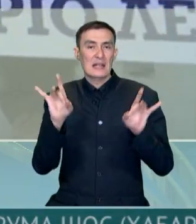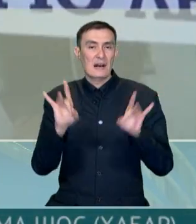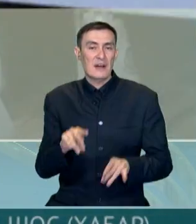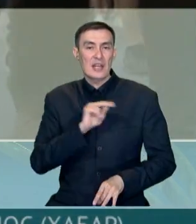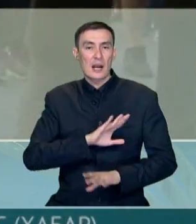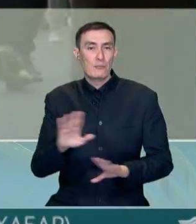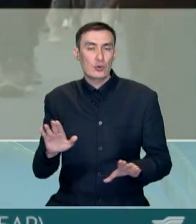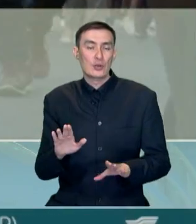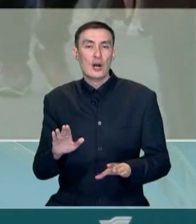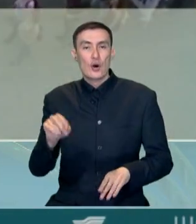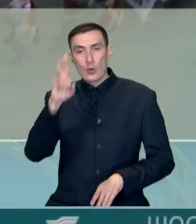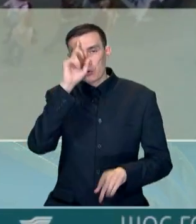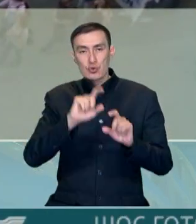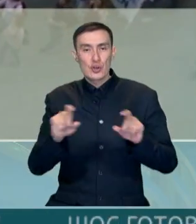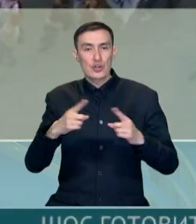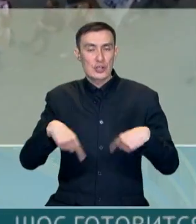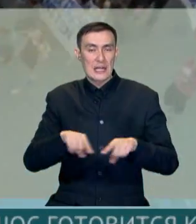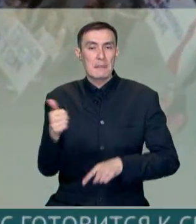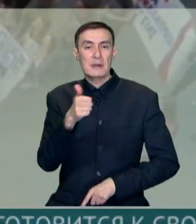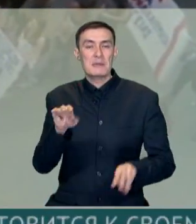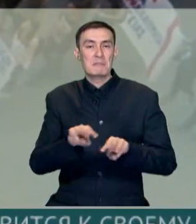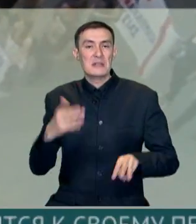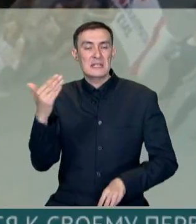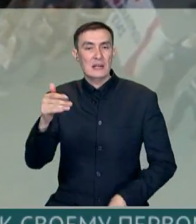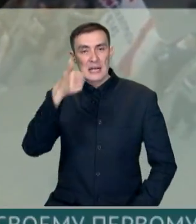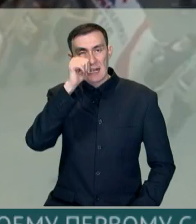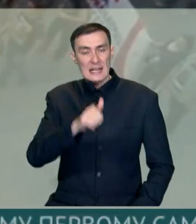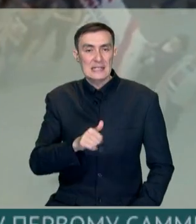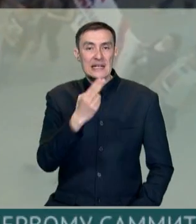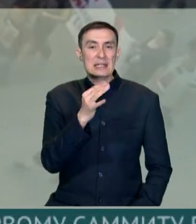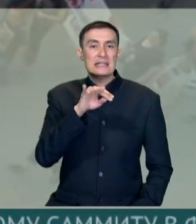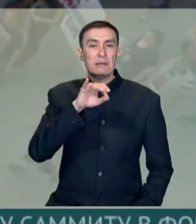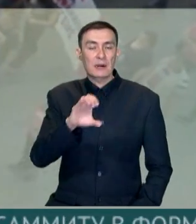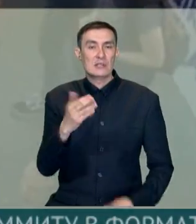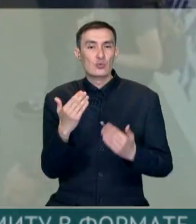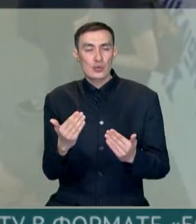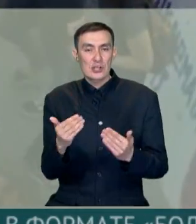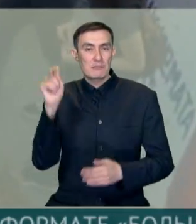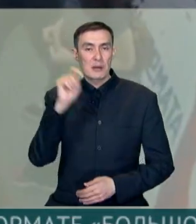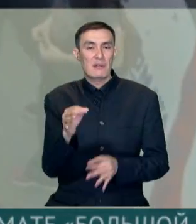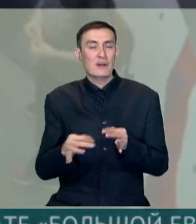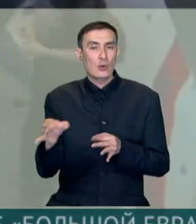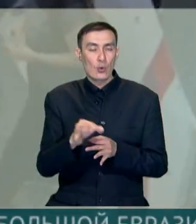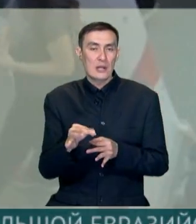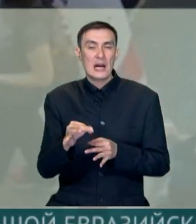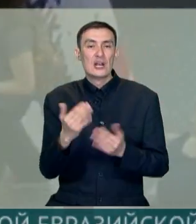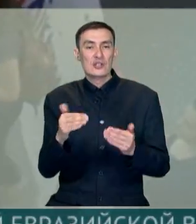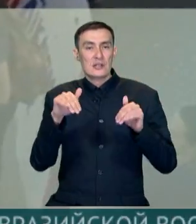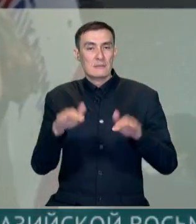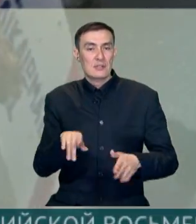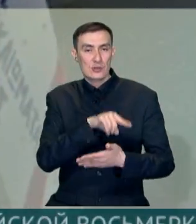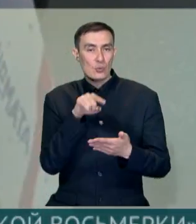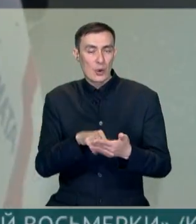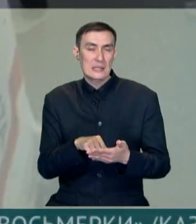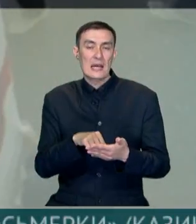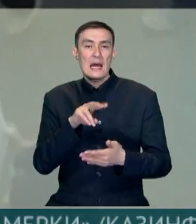не работает большая часть госучреждений. Премьер-министр Греции Алексис Ципрас уже прибыл в регион для решения сложившейся